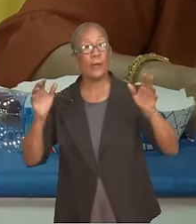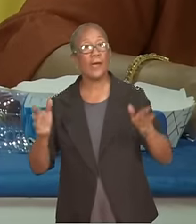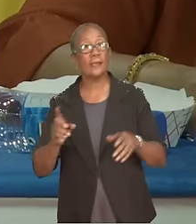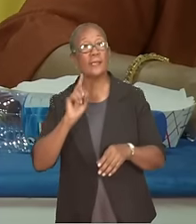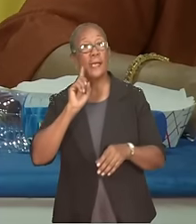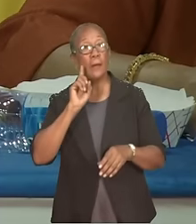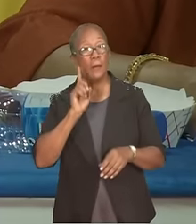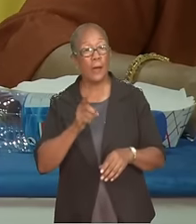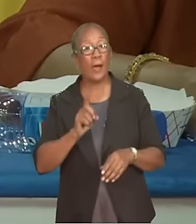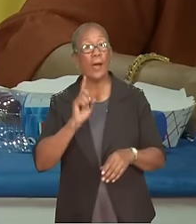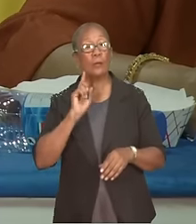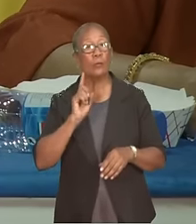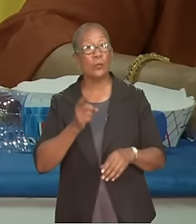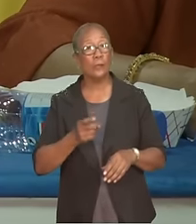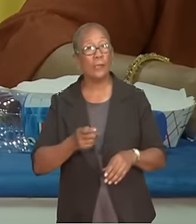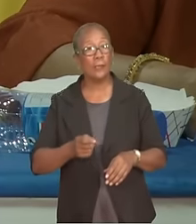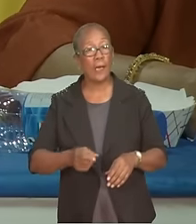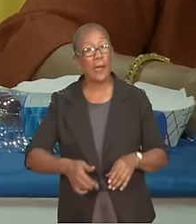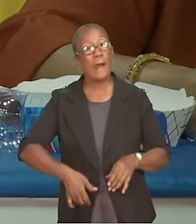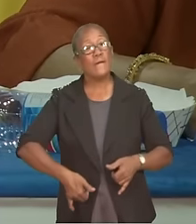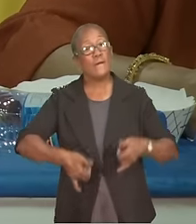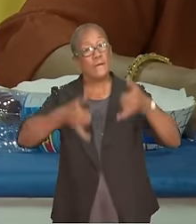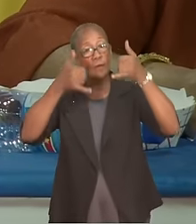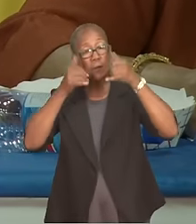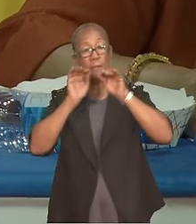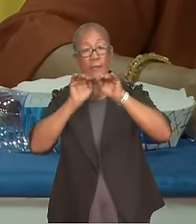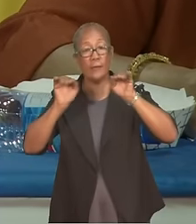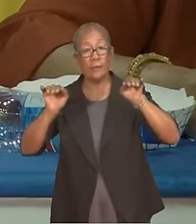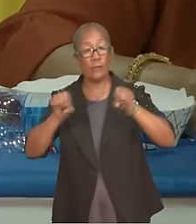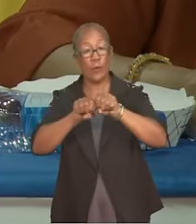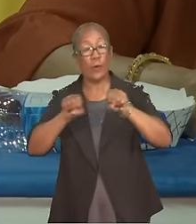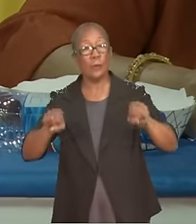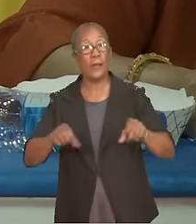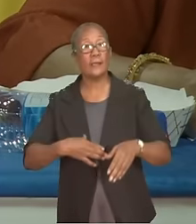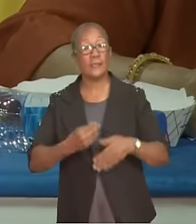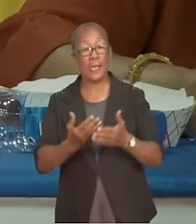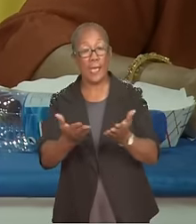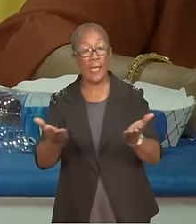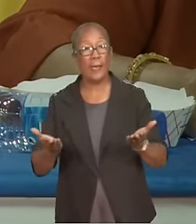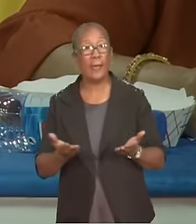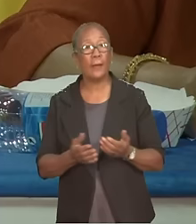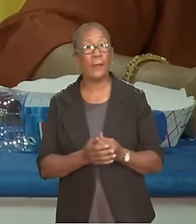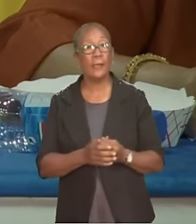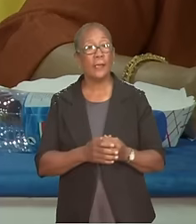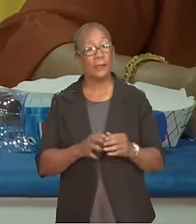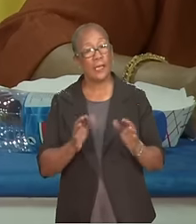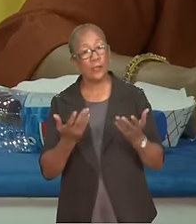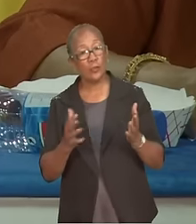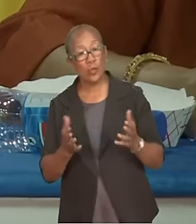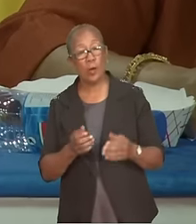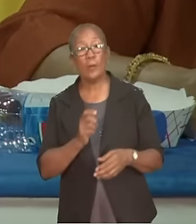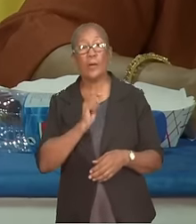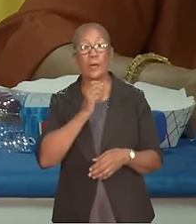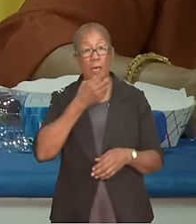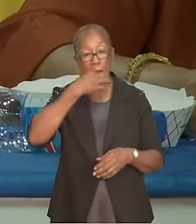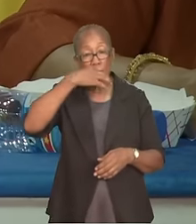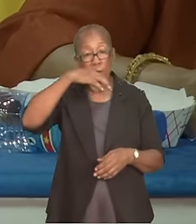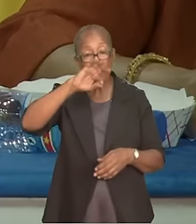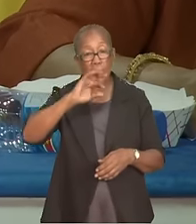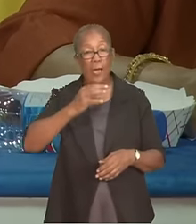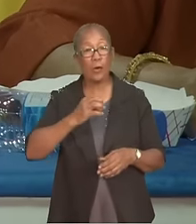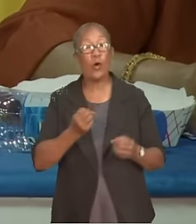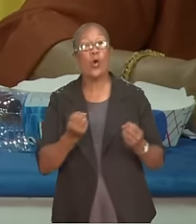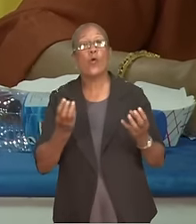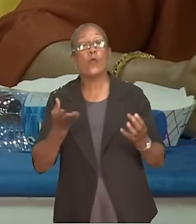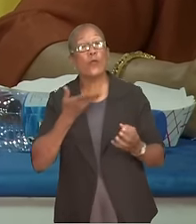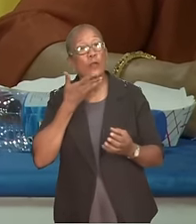moeten naar een meer geadvanceerd systeem toe, wat ertoe zal leiden dat bepaalde van de vragen die u heeft gesteld, hoeveel jongeren